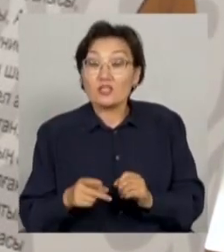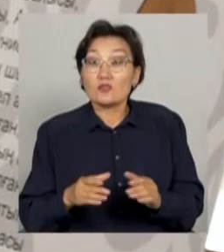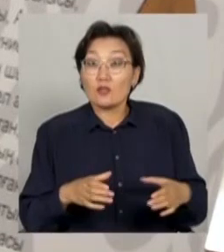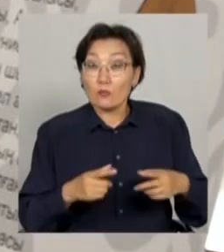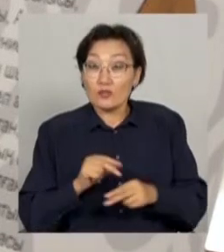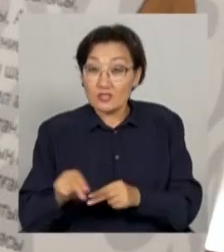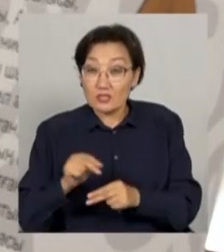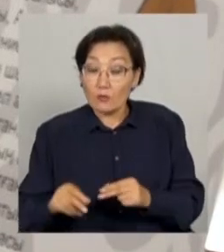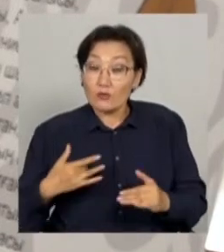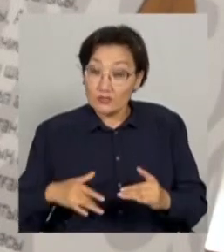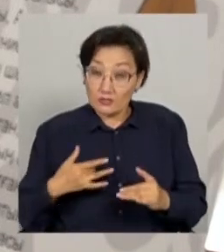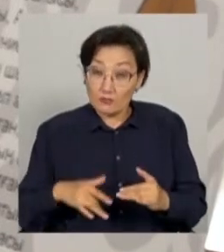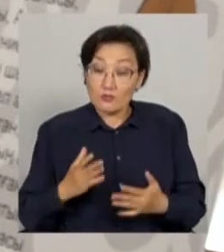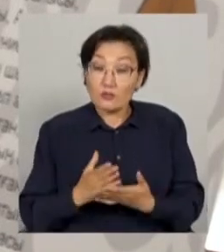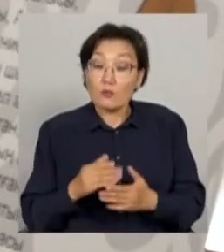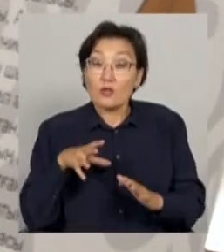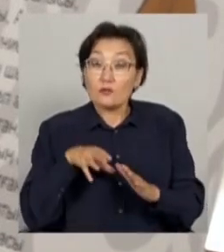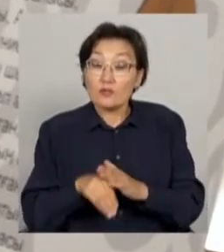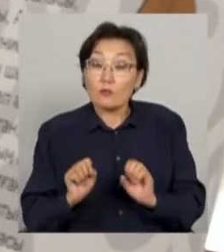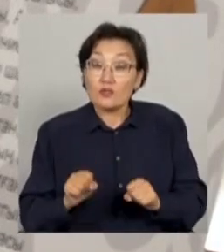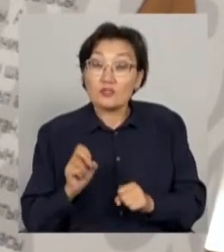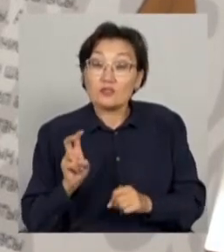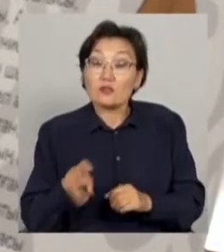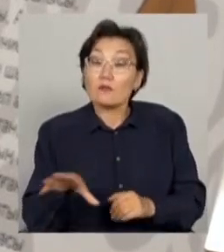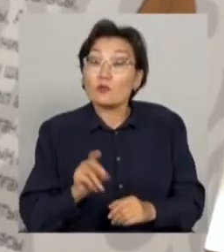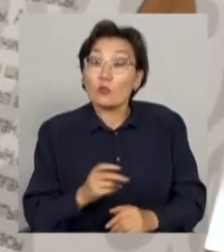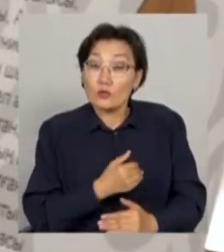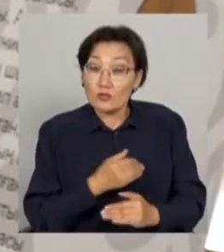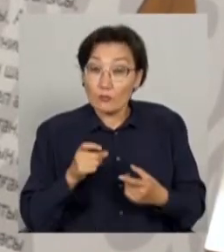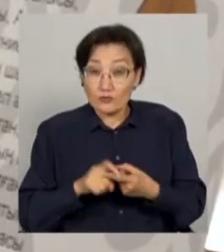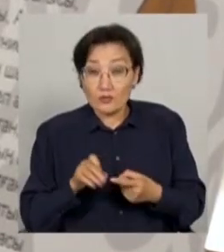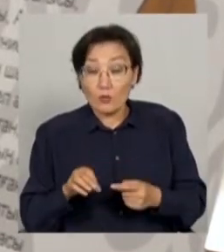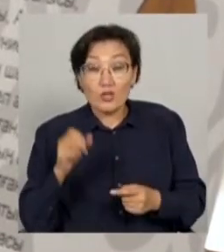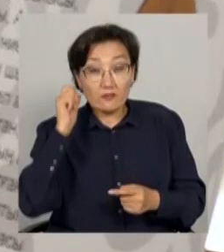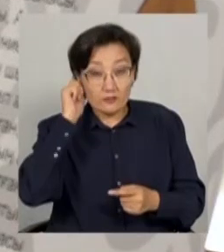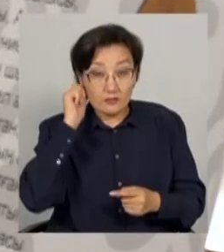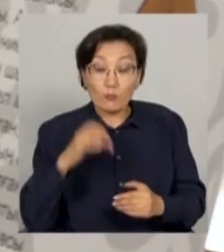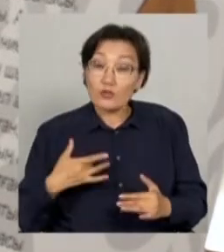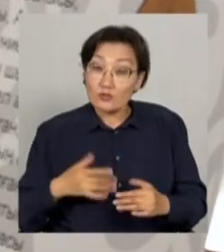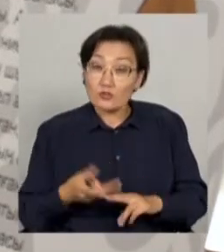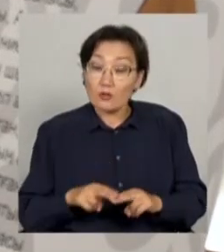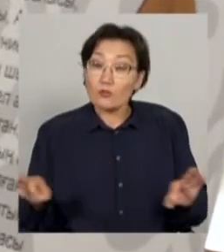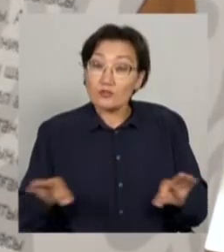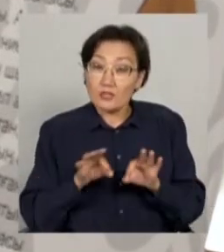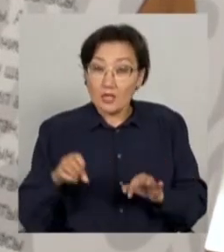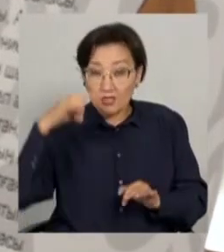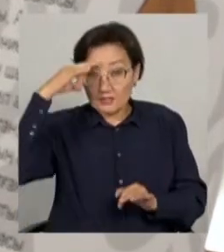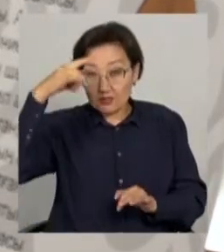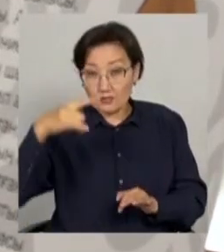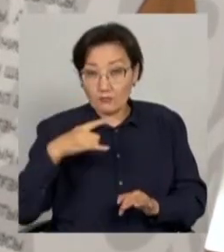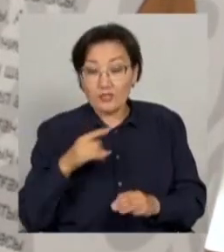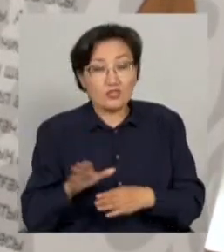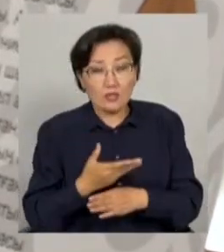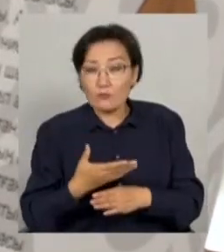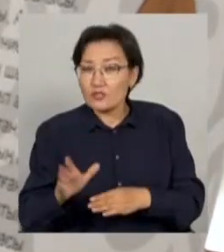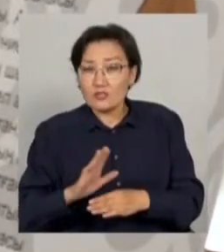по обучению игре на этом инструменте. Туда могут обратиться все желающие, независимо от возраста. Дамбра – это музыка Казахстана,